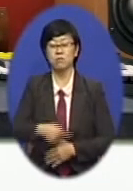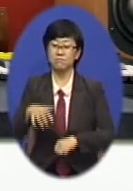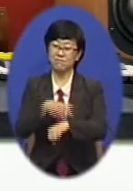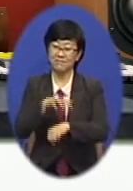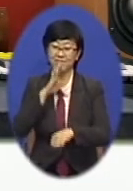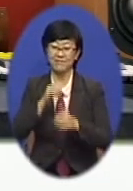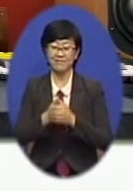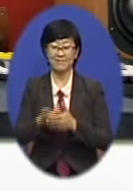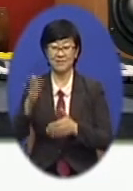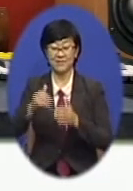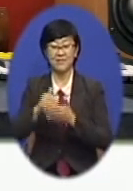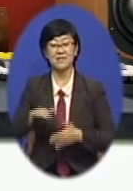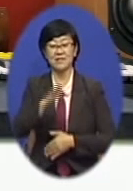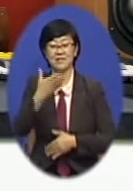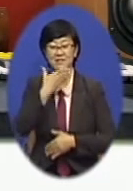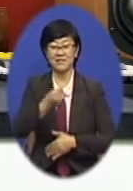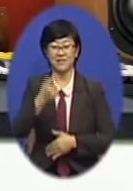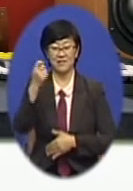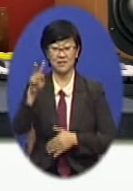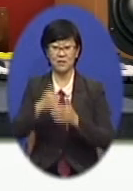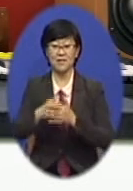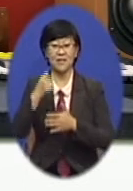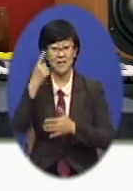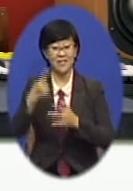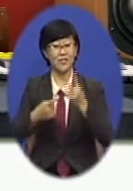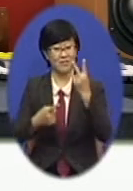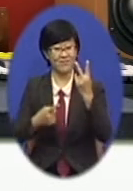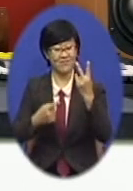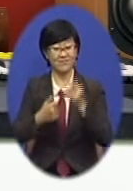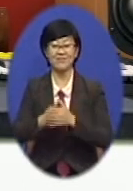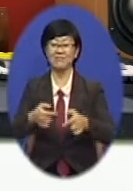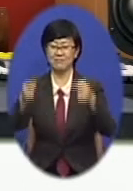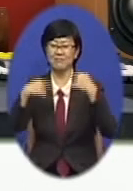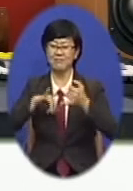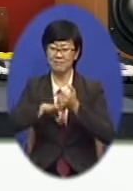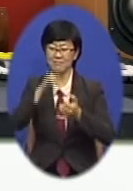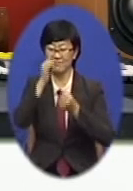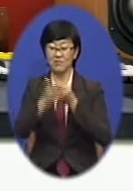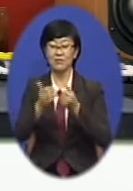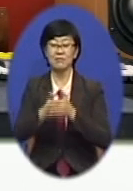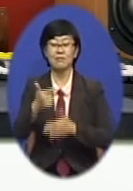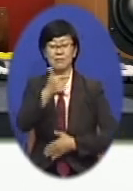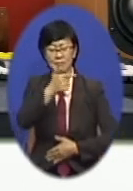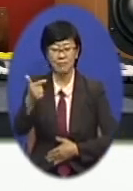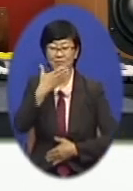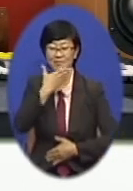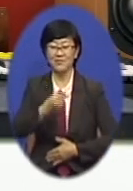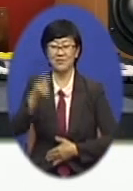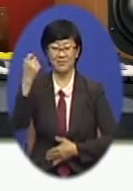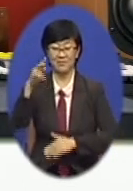몸이 불편하신데도 이렇게 저희 복지TV에 한 달에 한 두 번 정도는 꼭 참여를 해주셔서 정말 저희